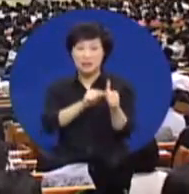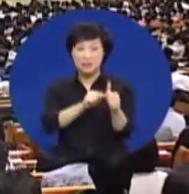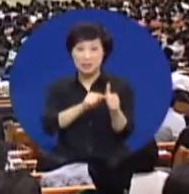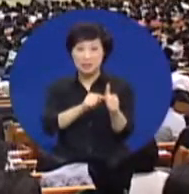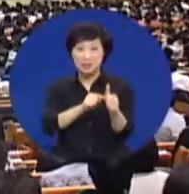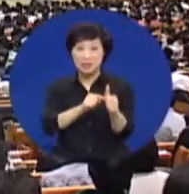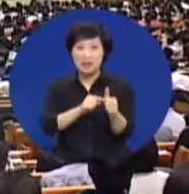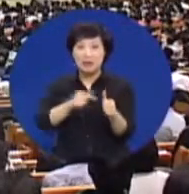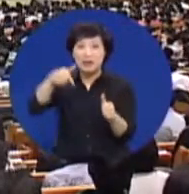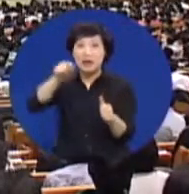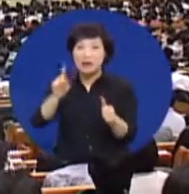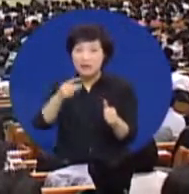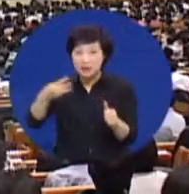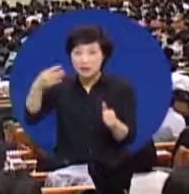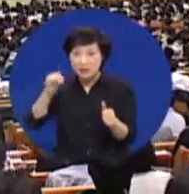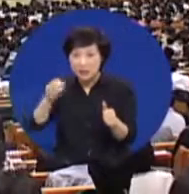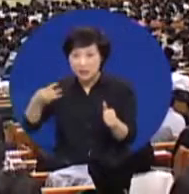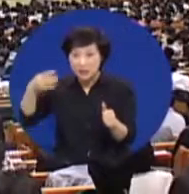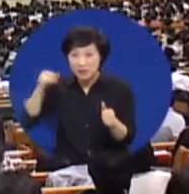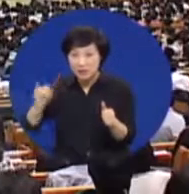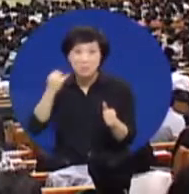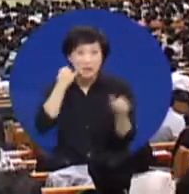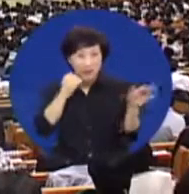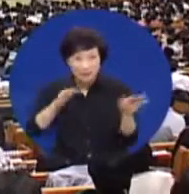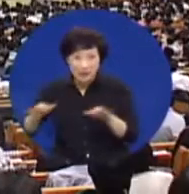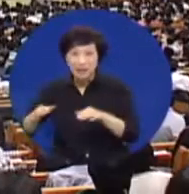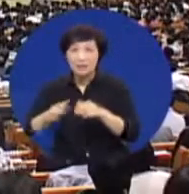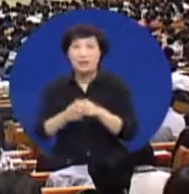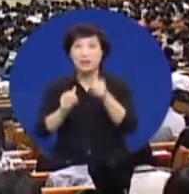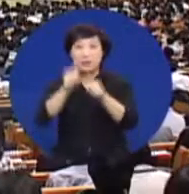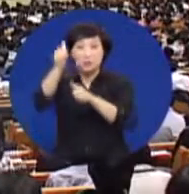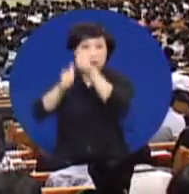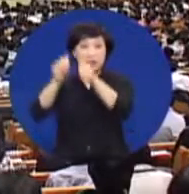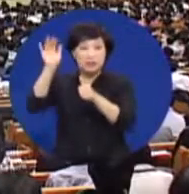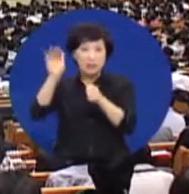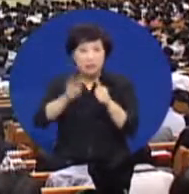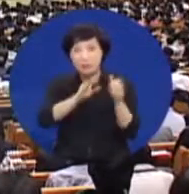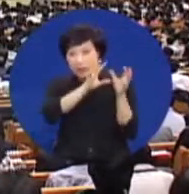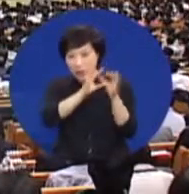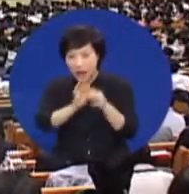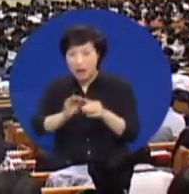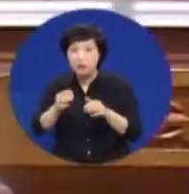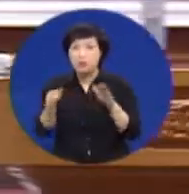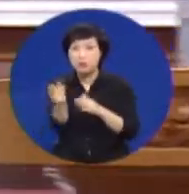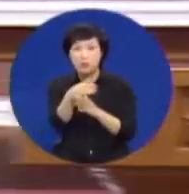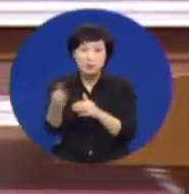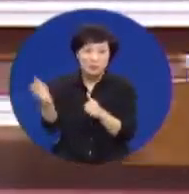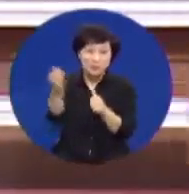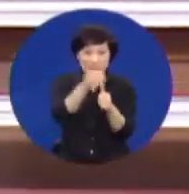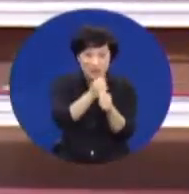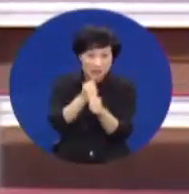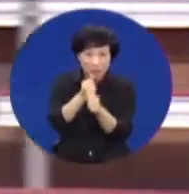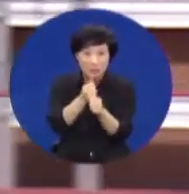밤새도록 갈릴리 바다에서 조상 때부터 고기 잡아가지고 고기 망태기를 메고